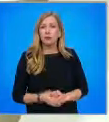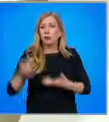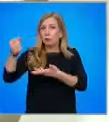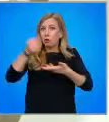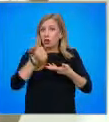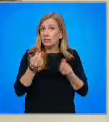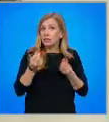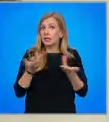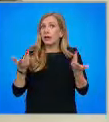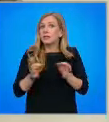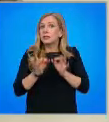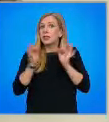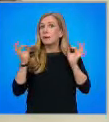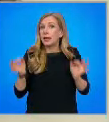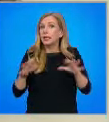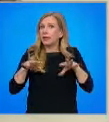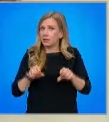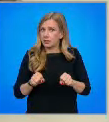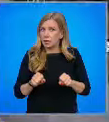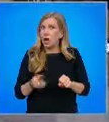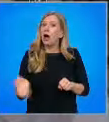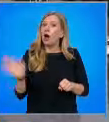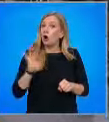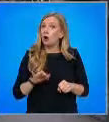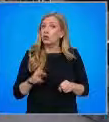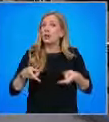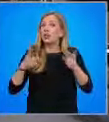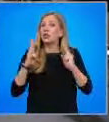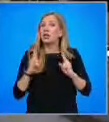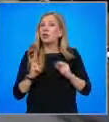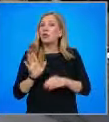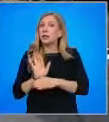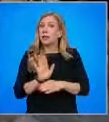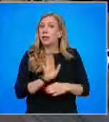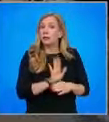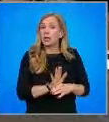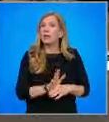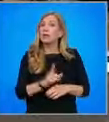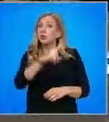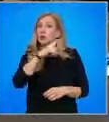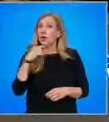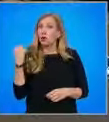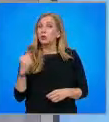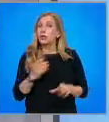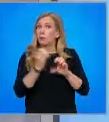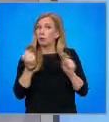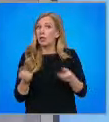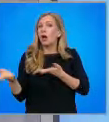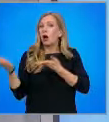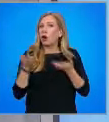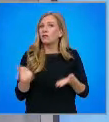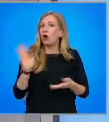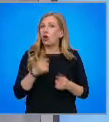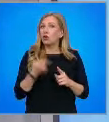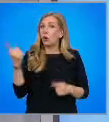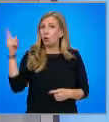Бюджетът и цените, какви са мерките на властта и още решението на депутатите за руския посланник. Гости в още от деня, говорителят